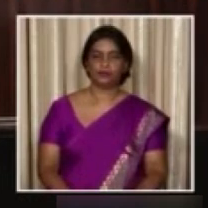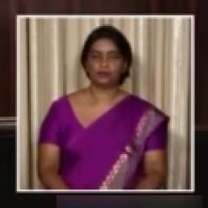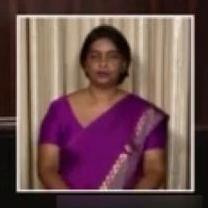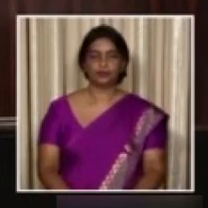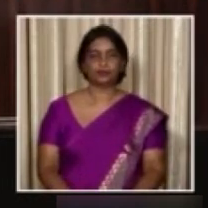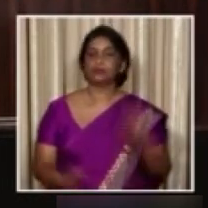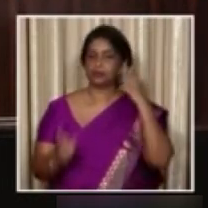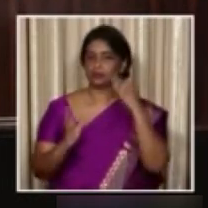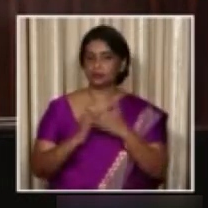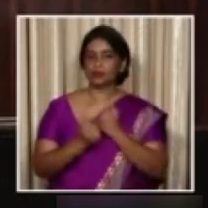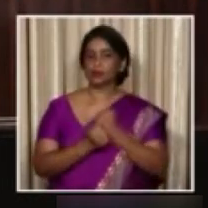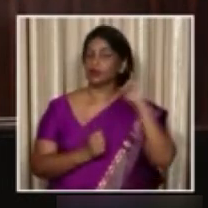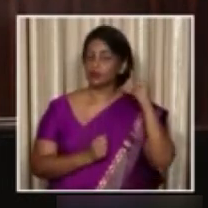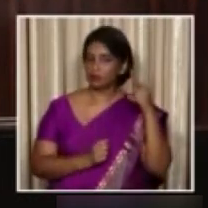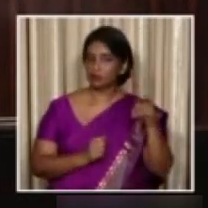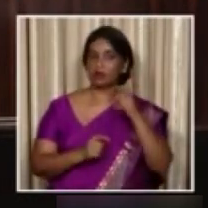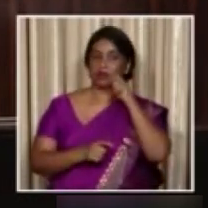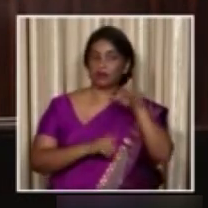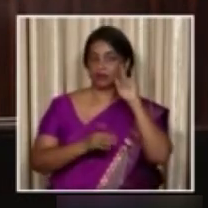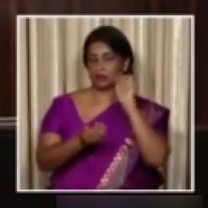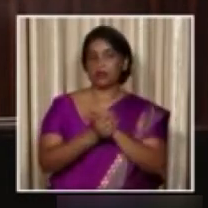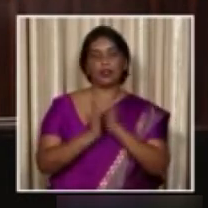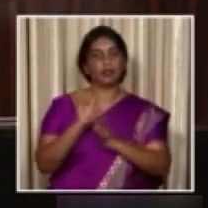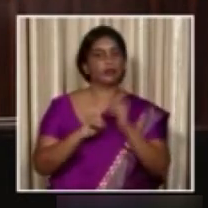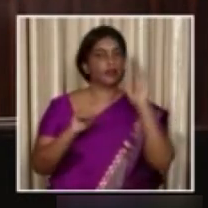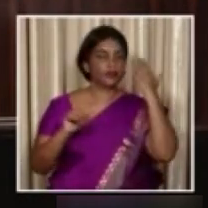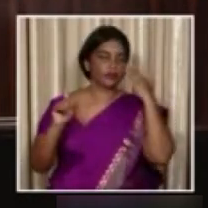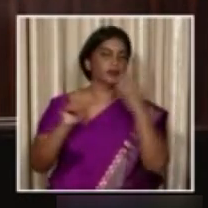කාර්යය සම්බන්ධව ගරු පොලිස්පත්තුමාගෙත් මහජන ආරක්ෂක අමාත්‍යතුමාගෙත් විශේෂ අවධානය සඳහා යොමු කරනවා.